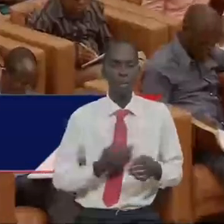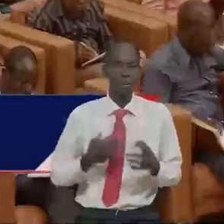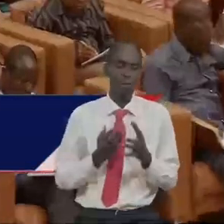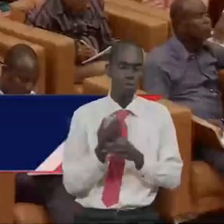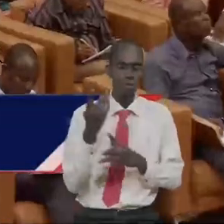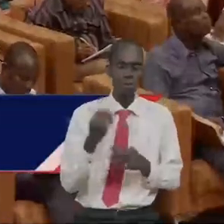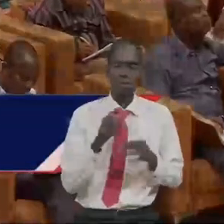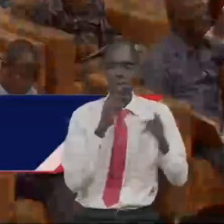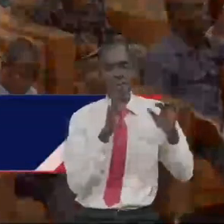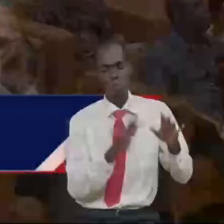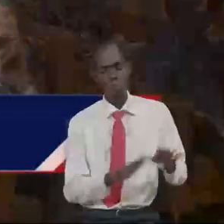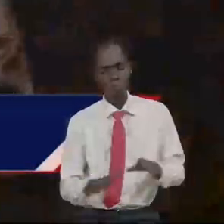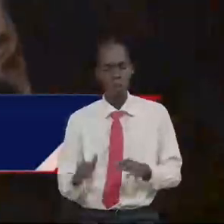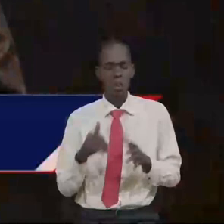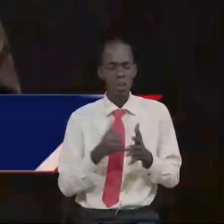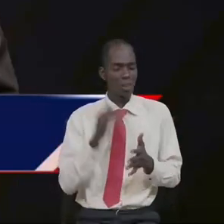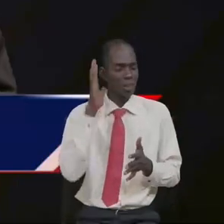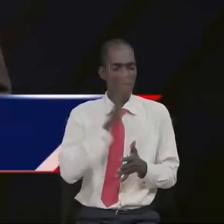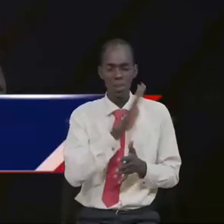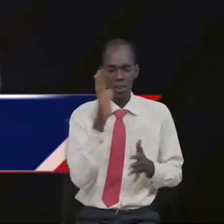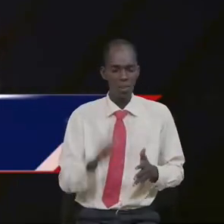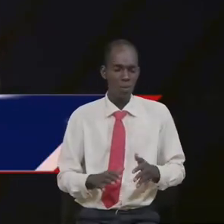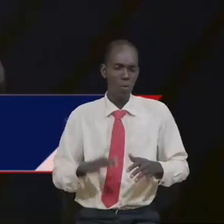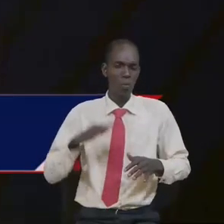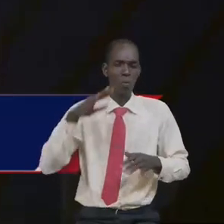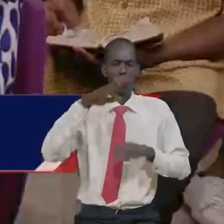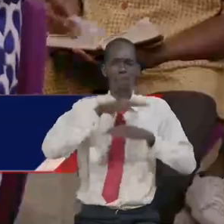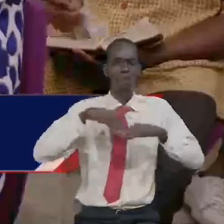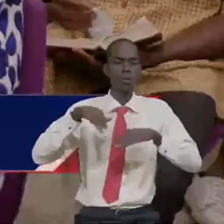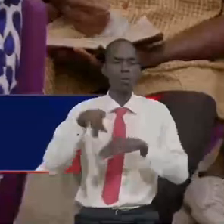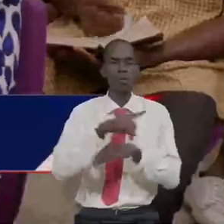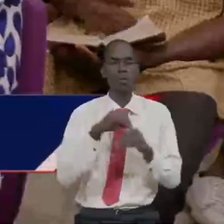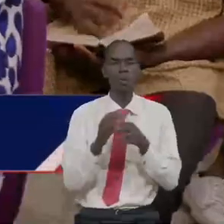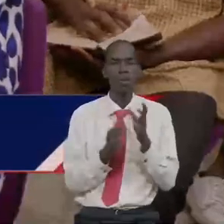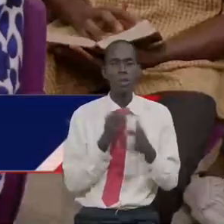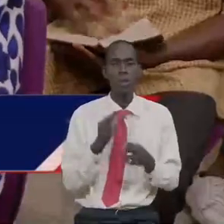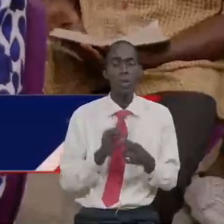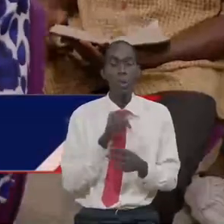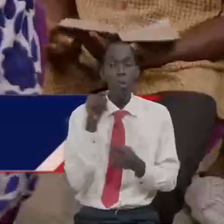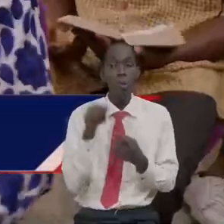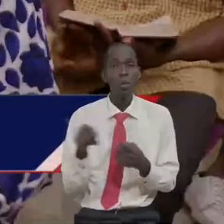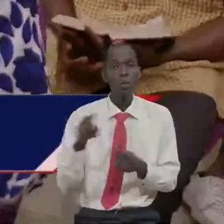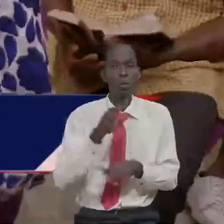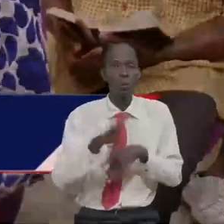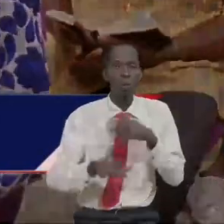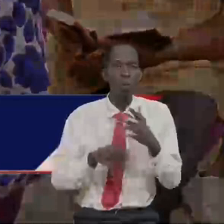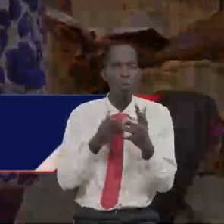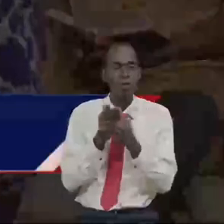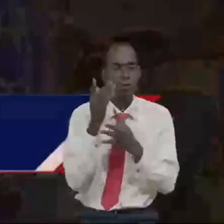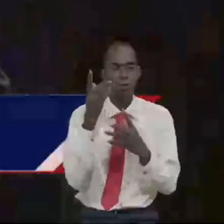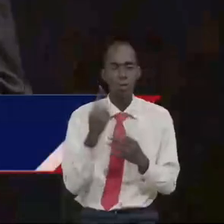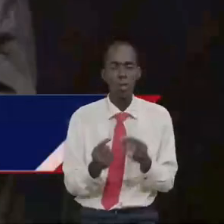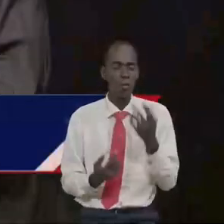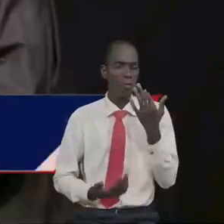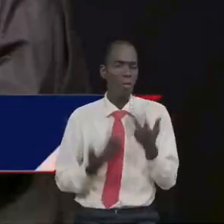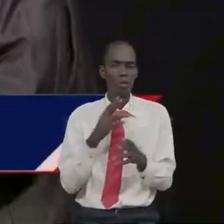fleuves, ils ne te submergeront point. Si tu marches dans le feu,